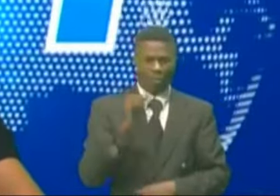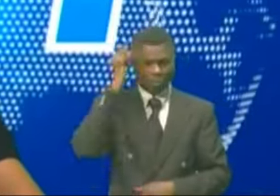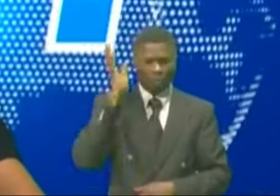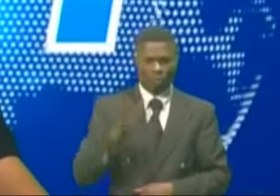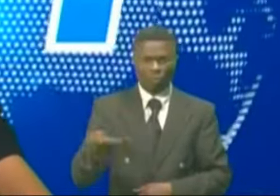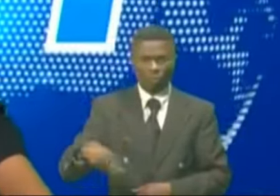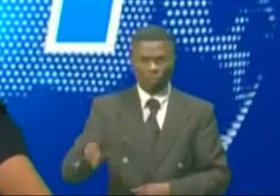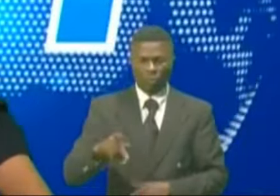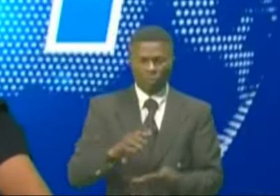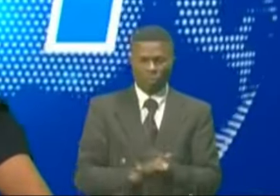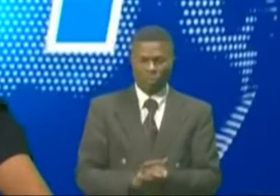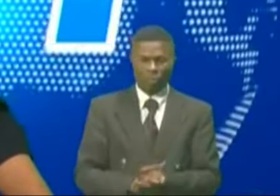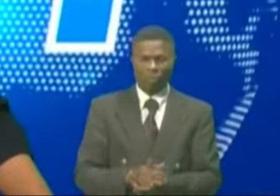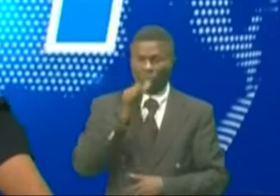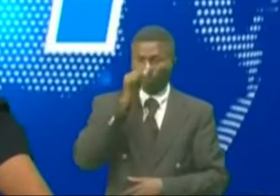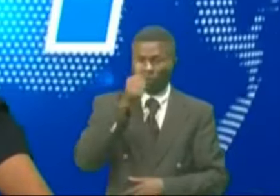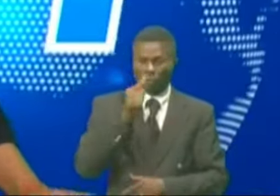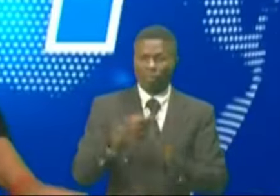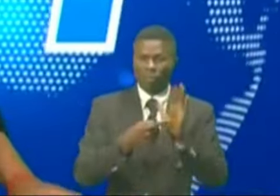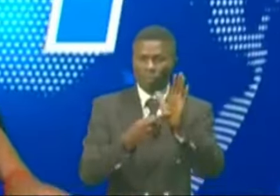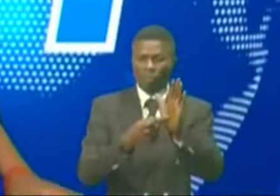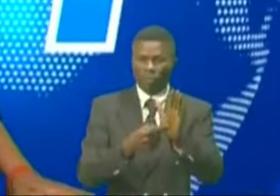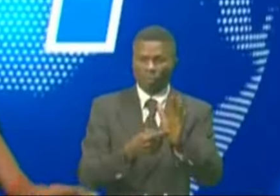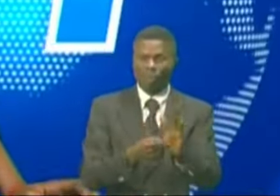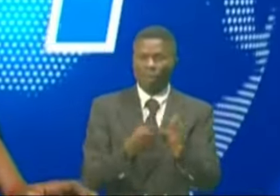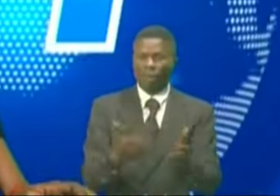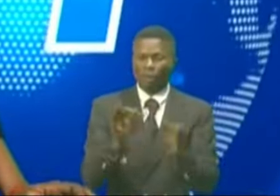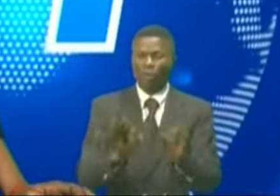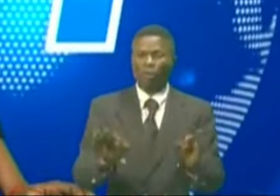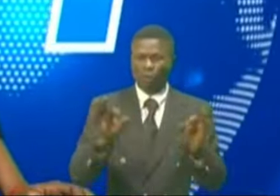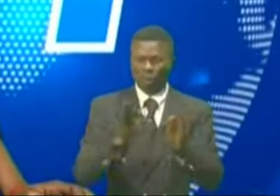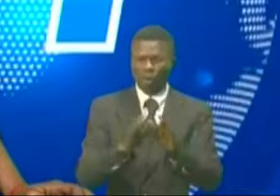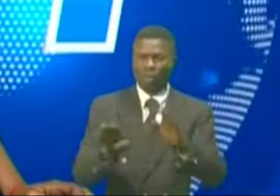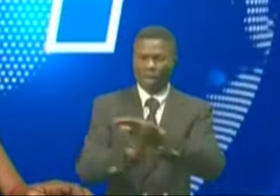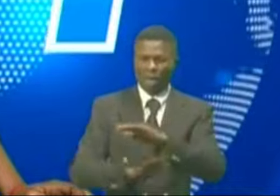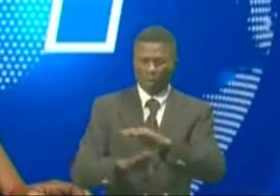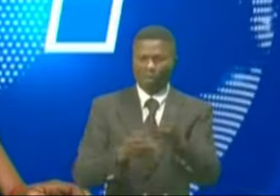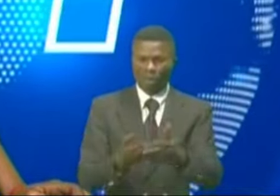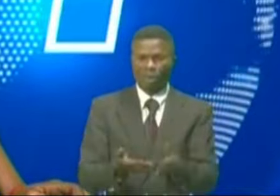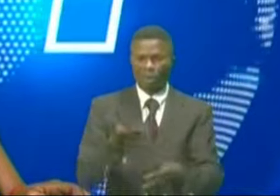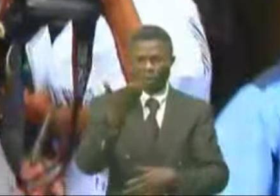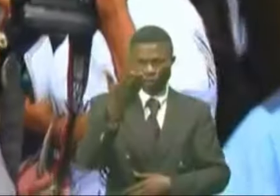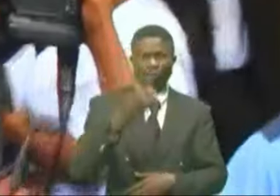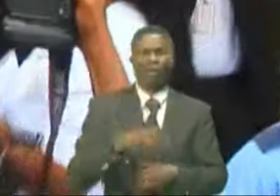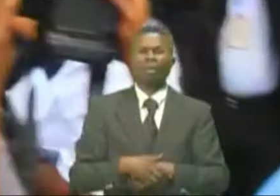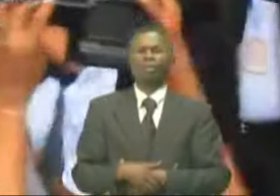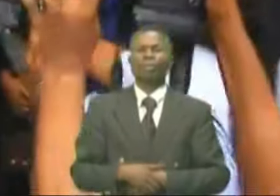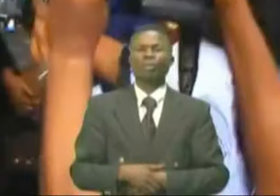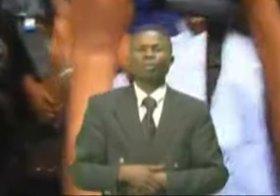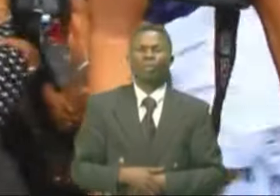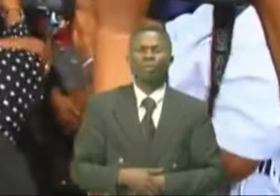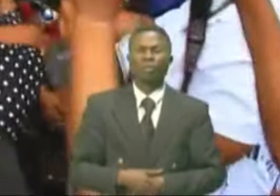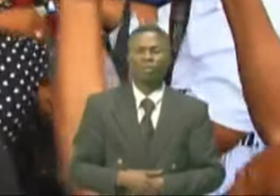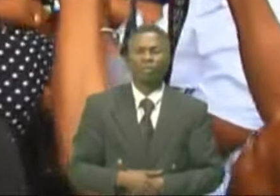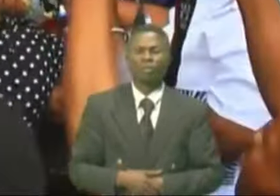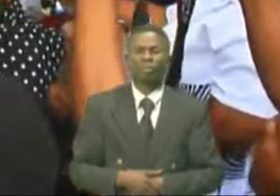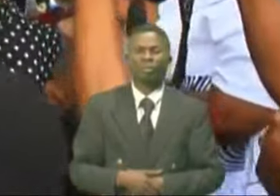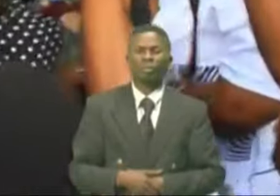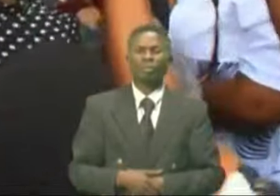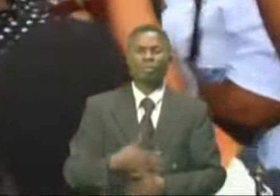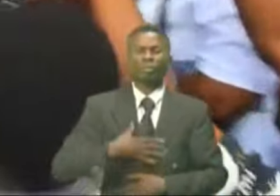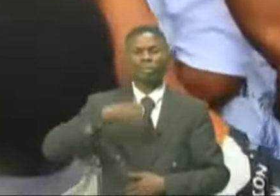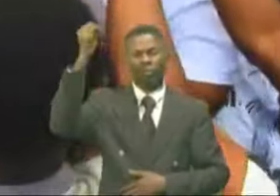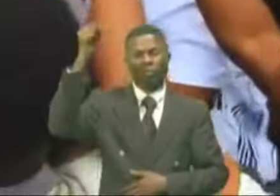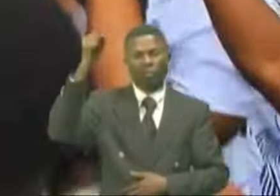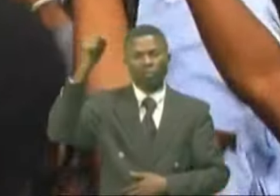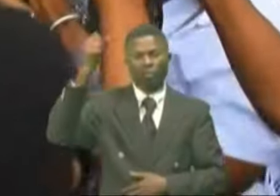de la province du Maïndombe a présenté ses priorités à sa base. Suivez cela en images et commentaires. Après leur victoire au second